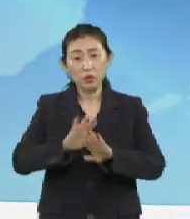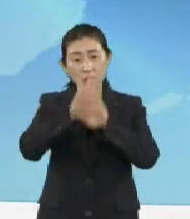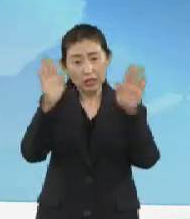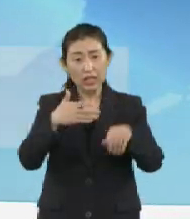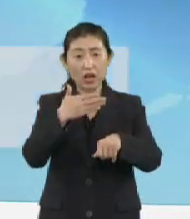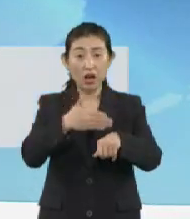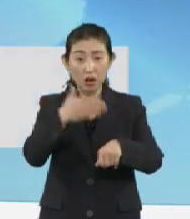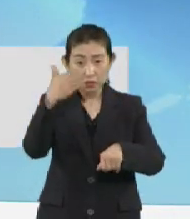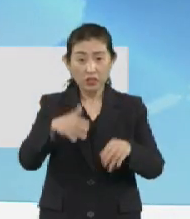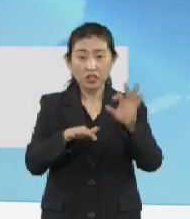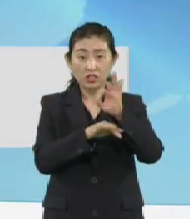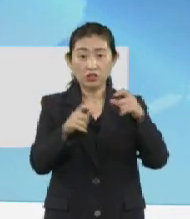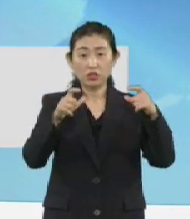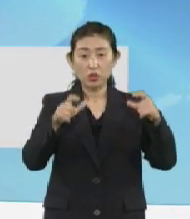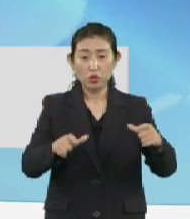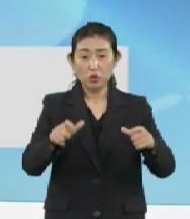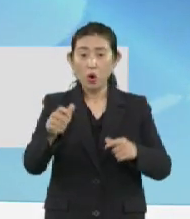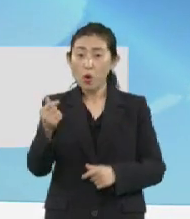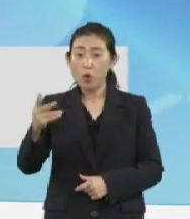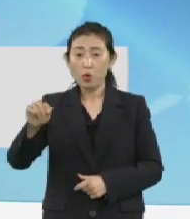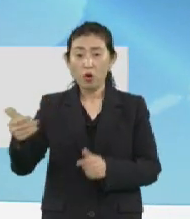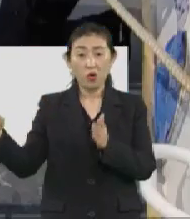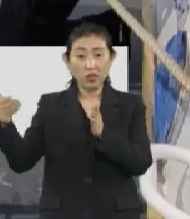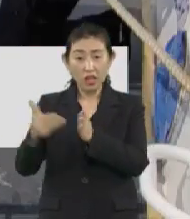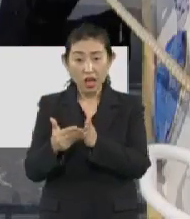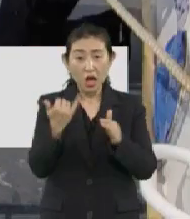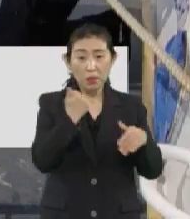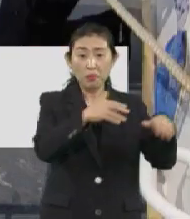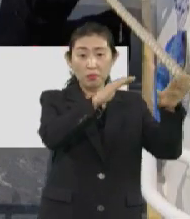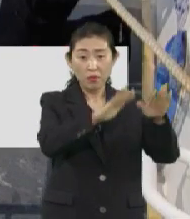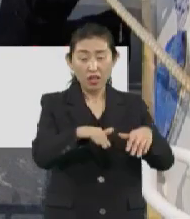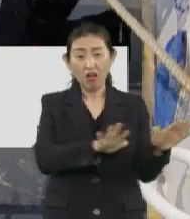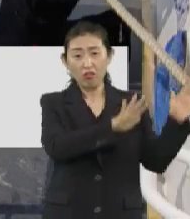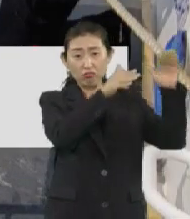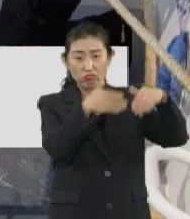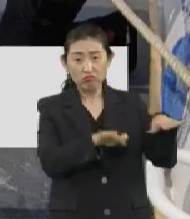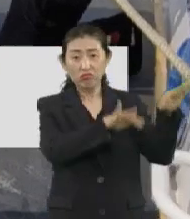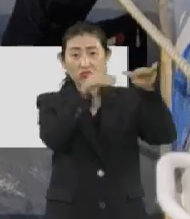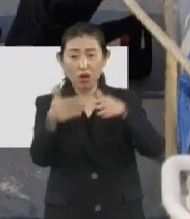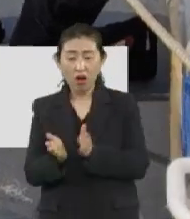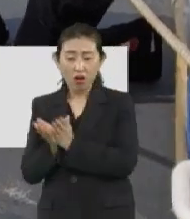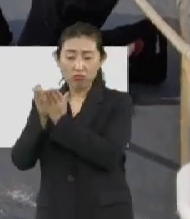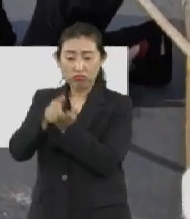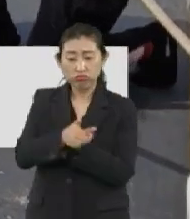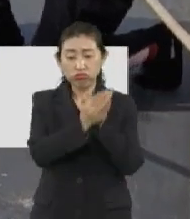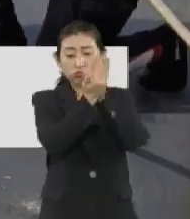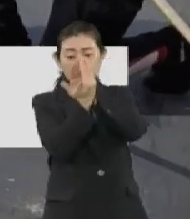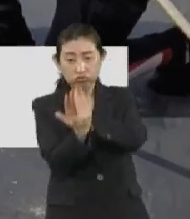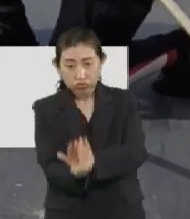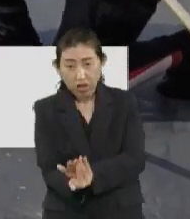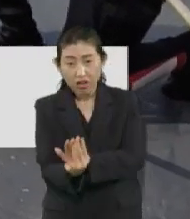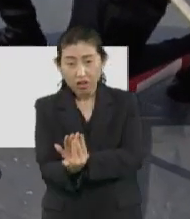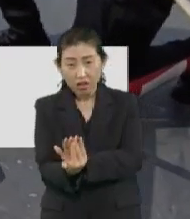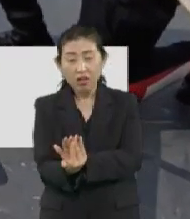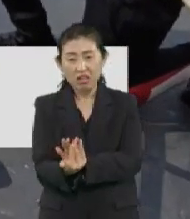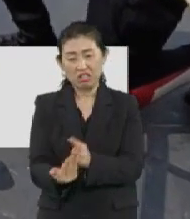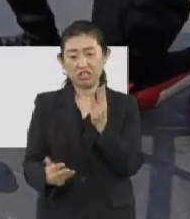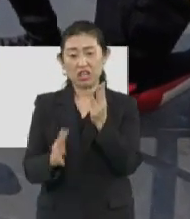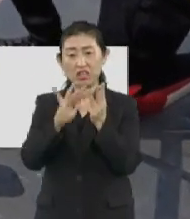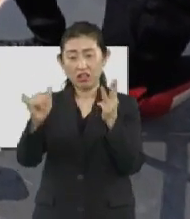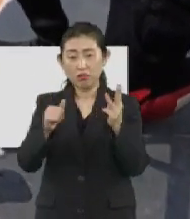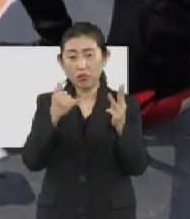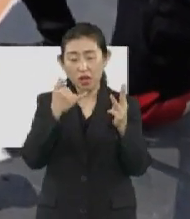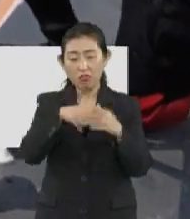오늘 오전 9시쯤 서천군 서면 홍원항 인근 바다에서 너울성 파도에 레저보트 가 정복 돼 52살 정 모 씨 등